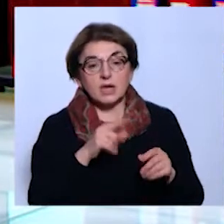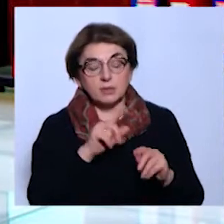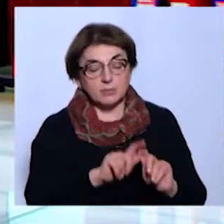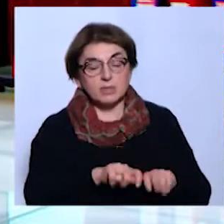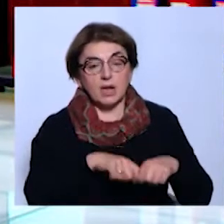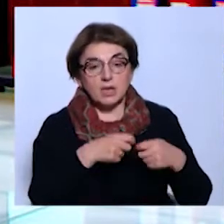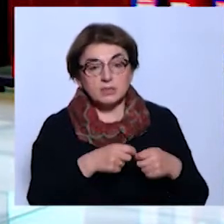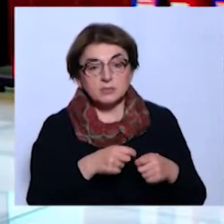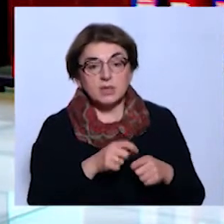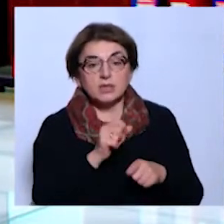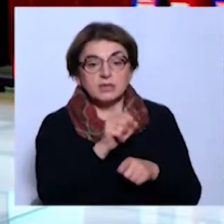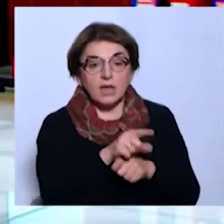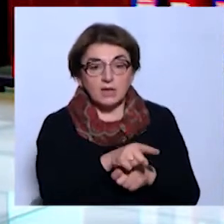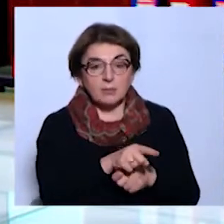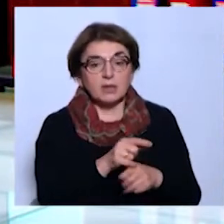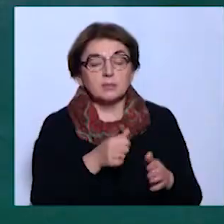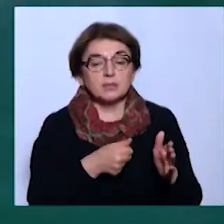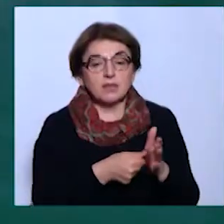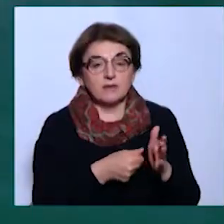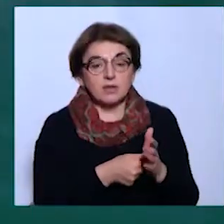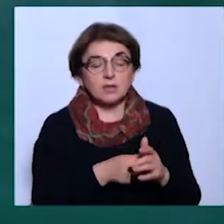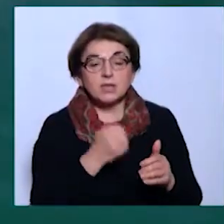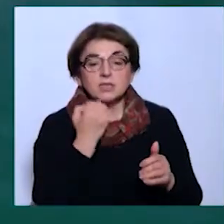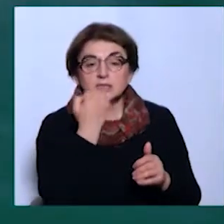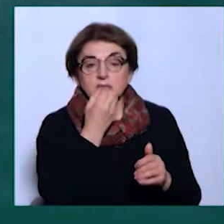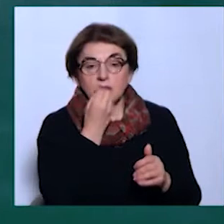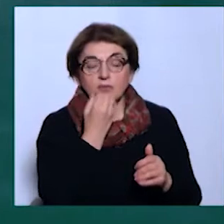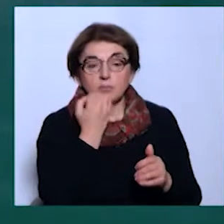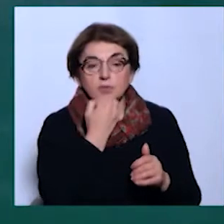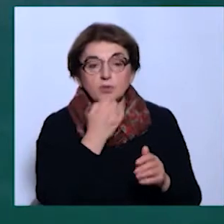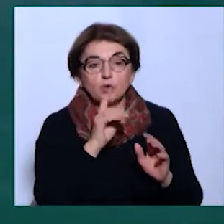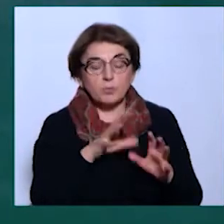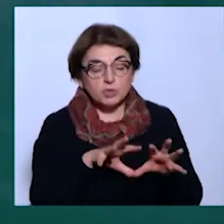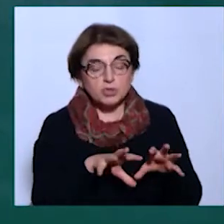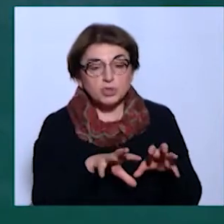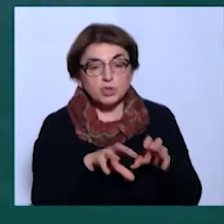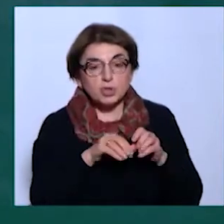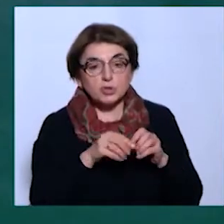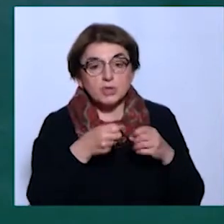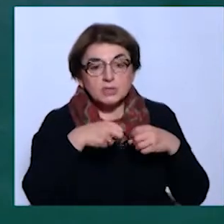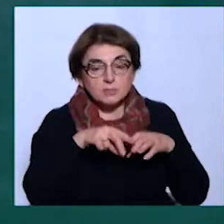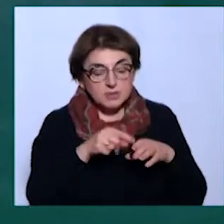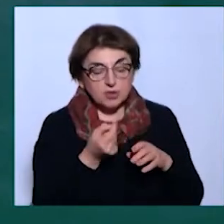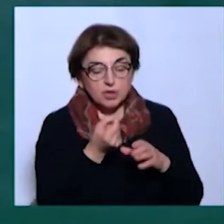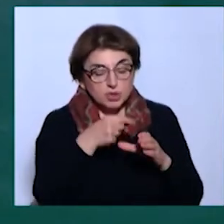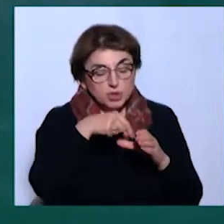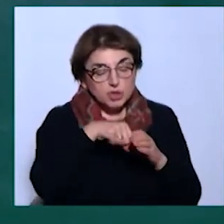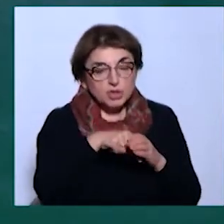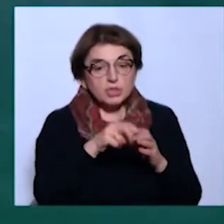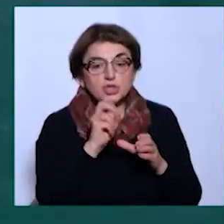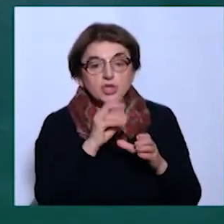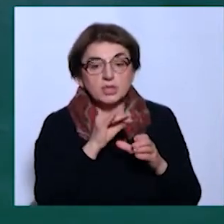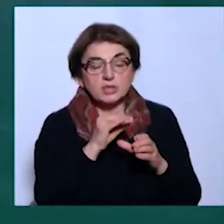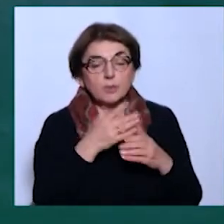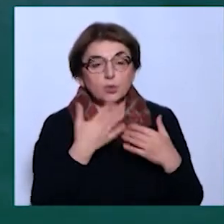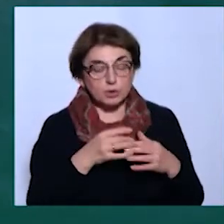აძლევს საშუალებას, საკვებ ნივთიერებას, რომ შეიწოვოს ჩანასახმა. როდესაც